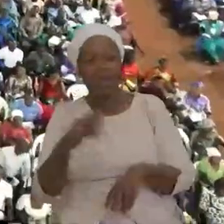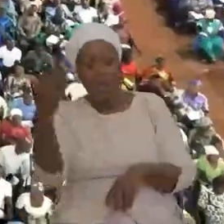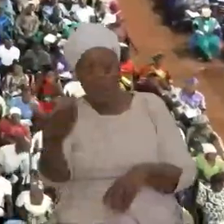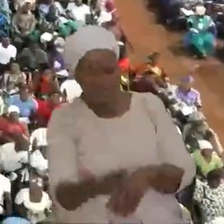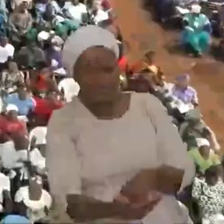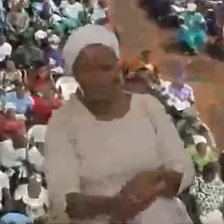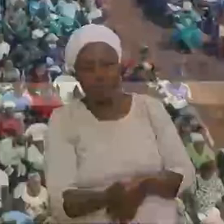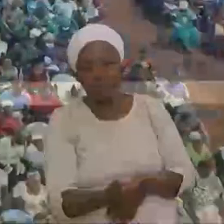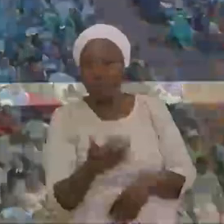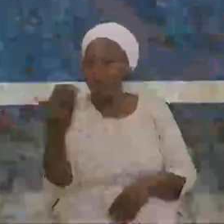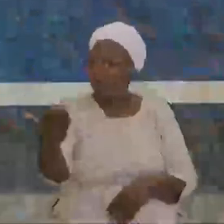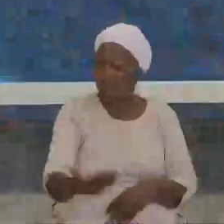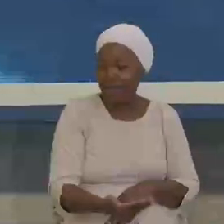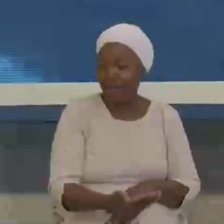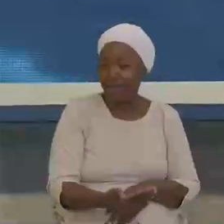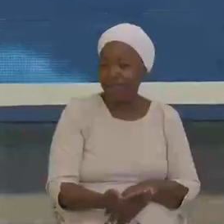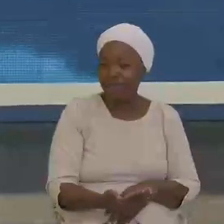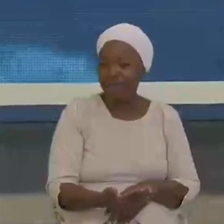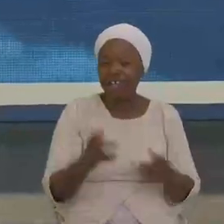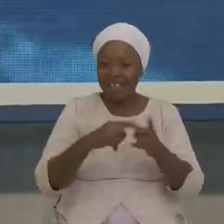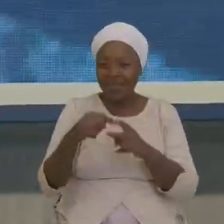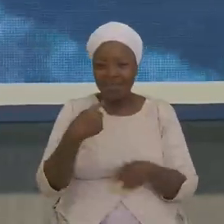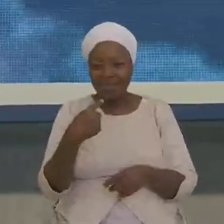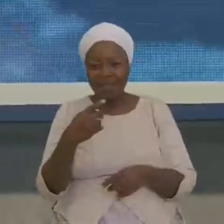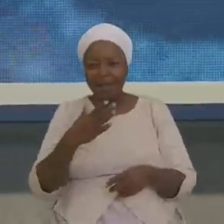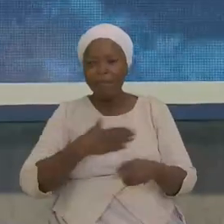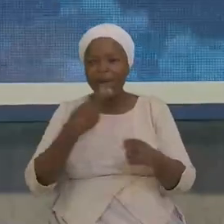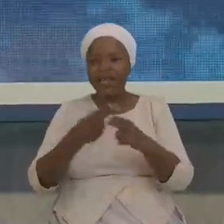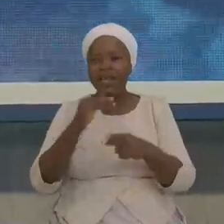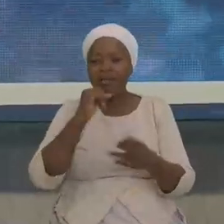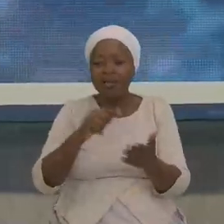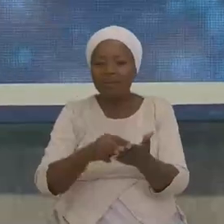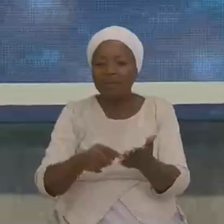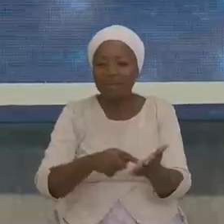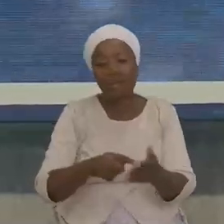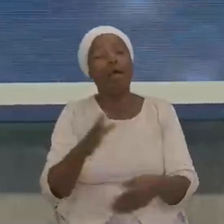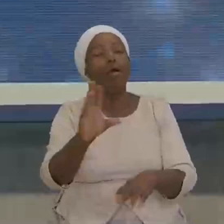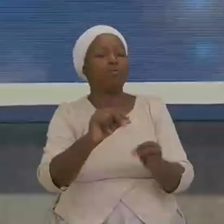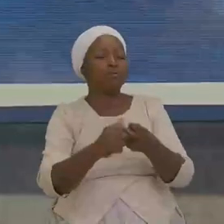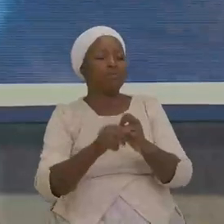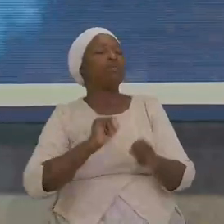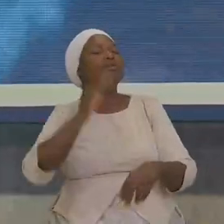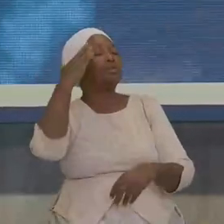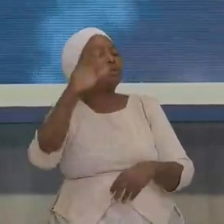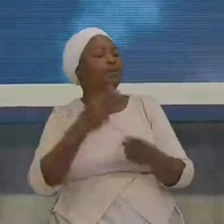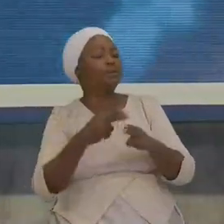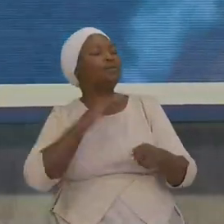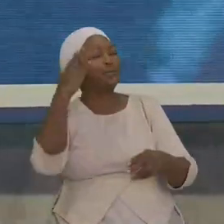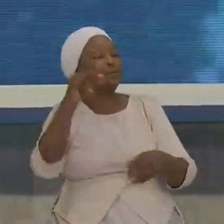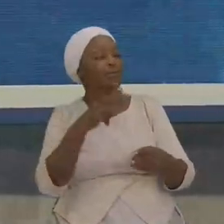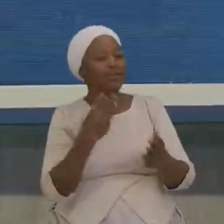le bienvenu. Sois le bienvenu. Tu dis, mon nom est... On connaît ton nom déjà, non? Ton nom est